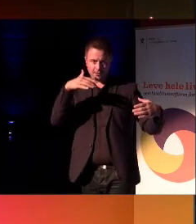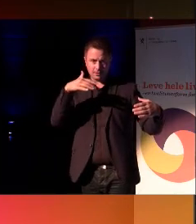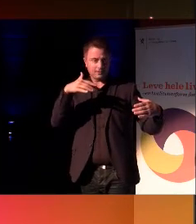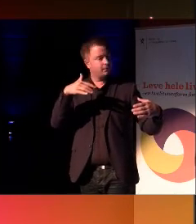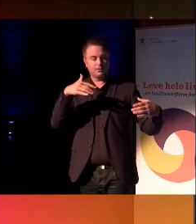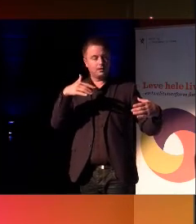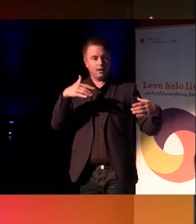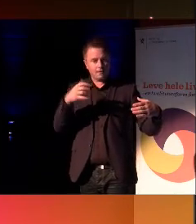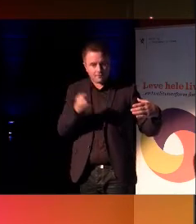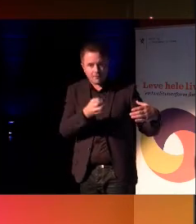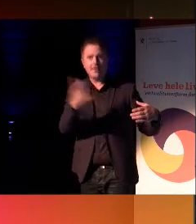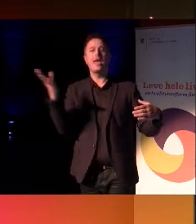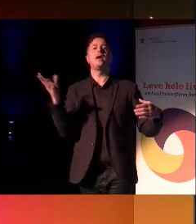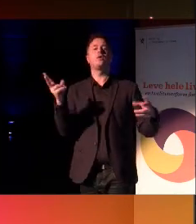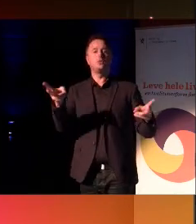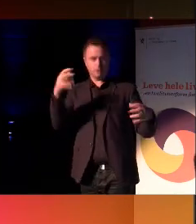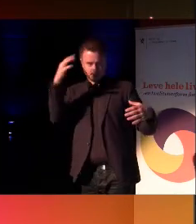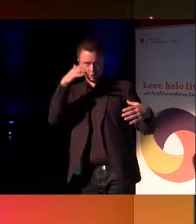fremtiden.